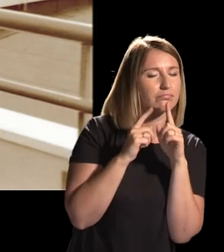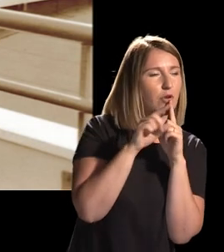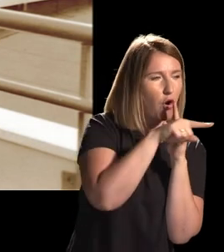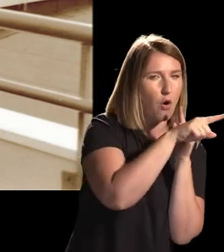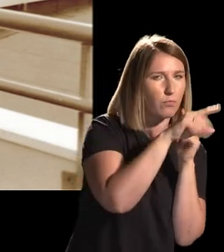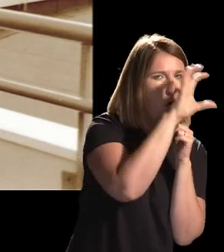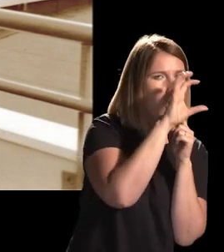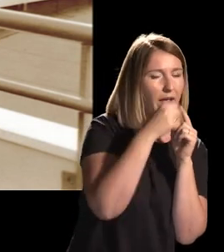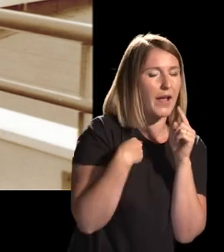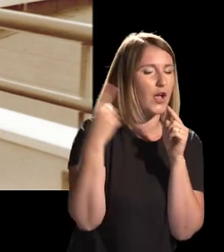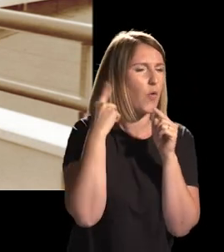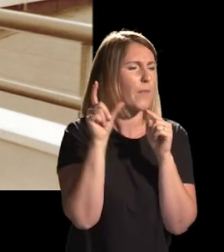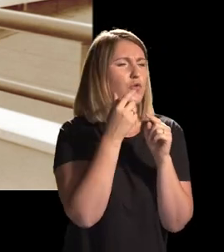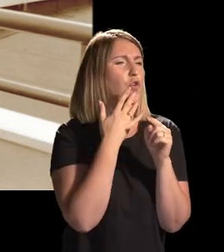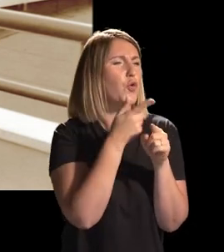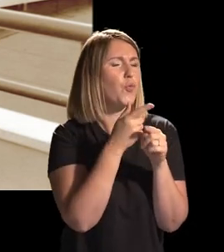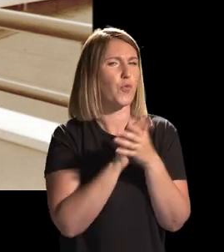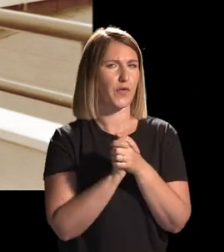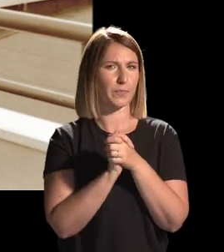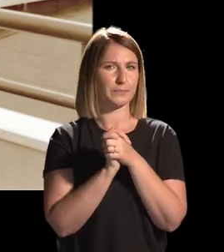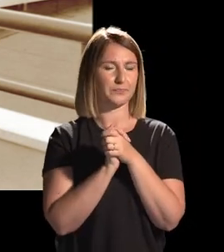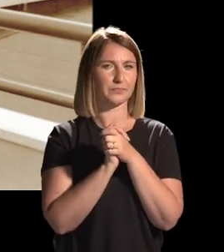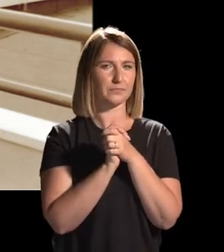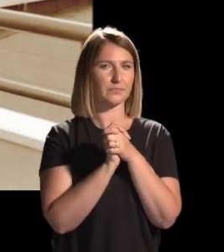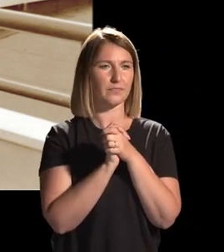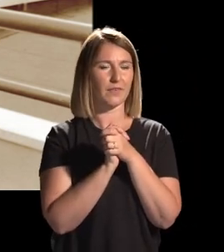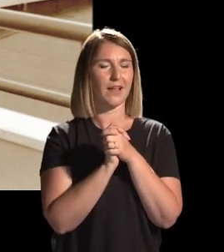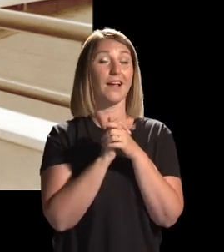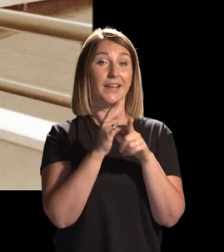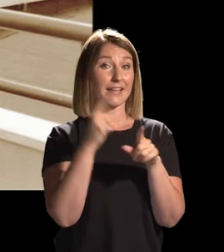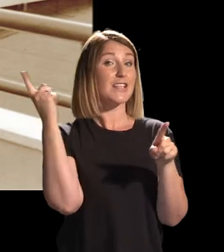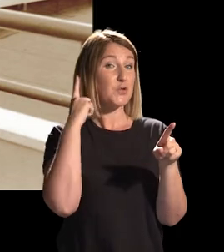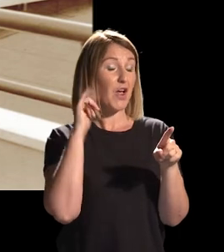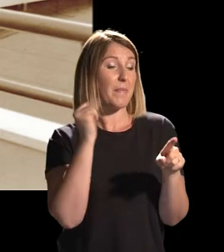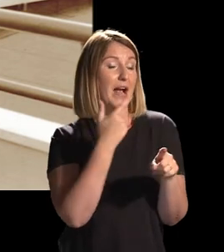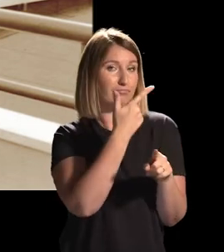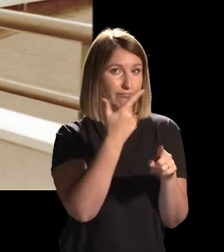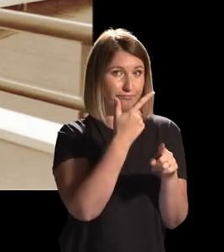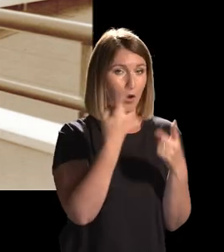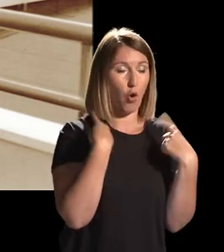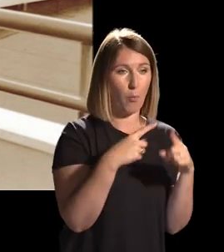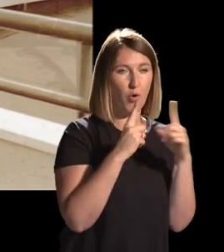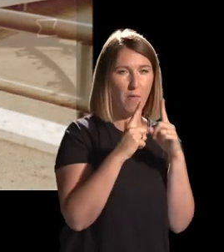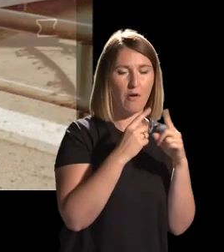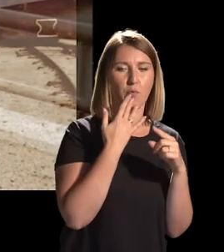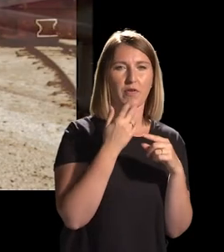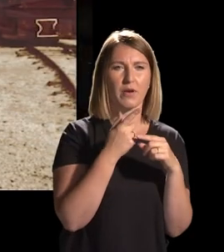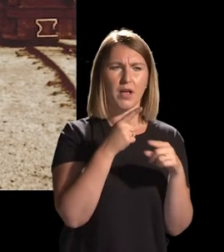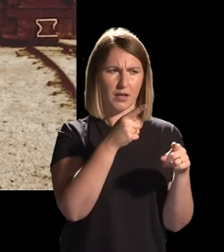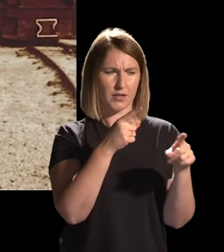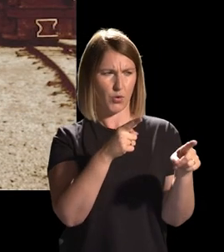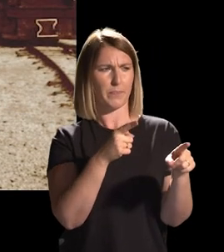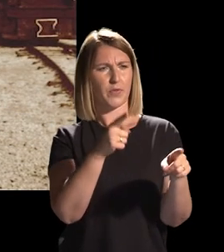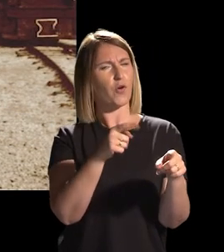oglądali te obrazy. I zwróciła moją uwagę taki wątek, który mi powiedzieli, słuchaj, to jest jakby